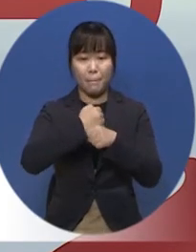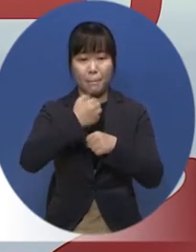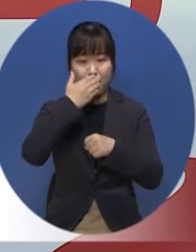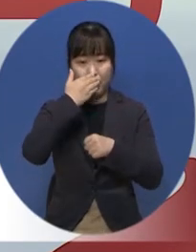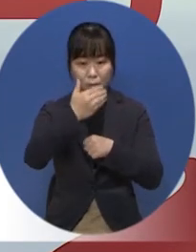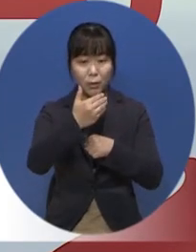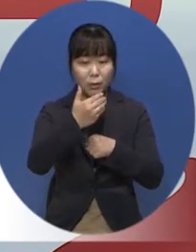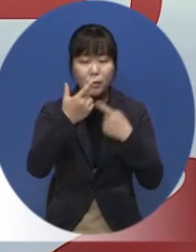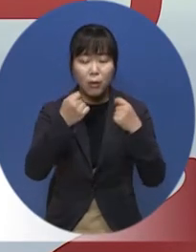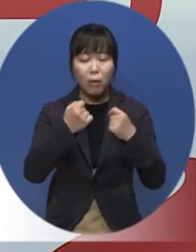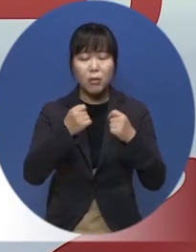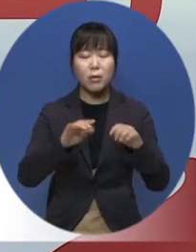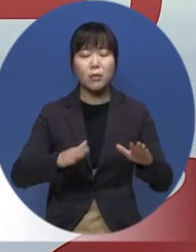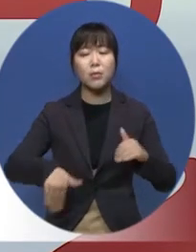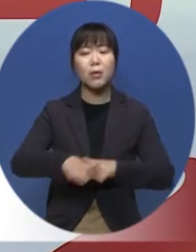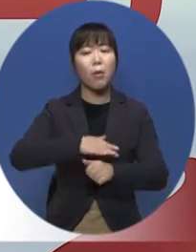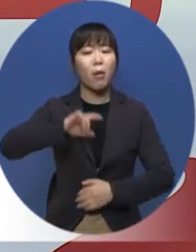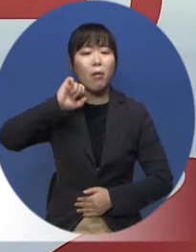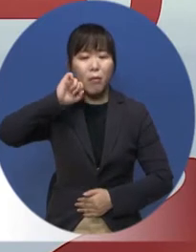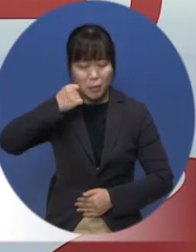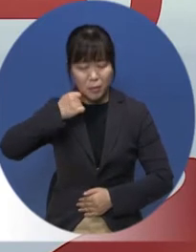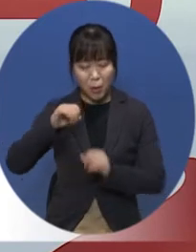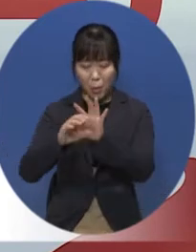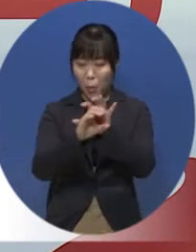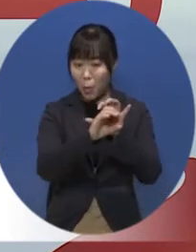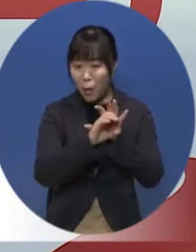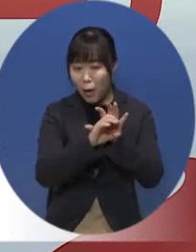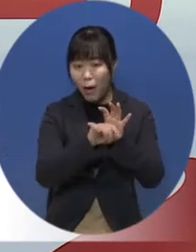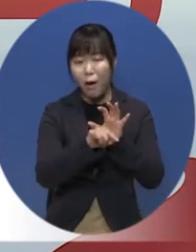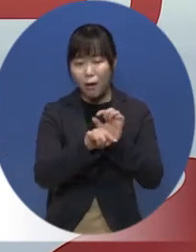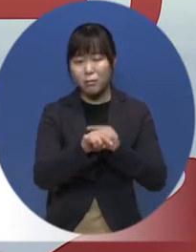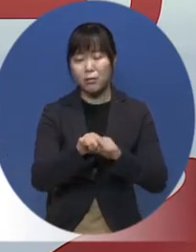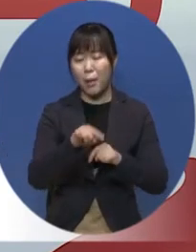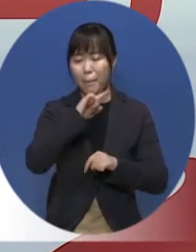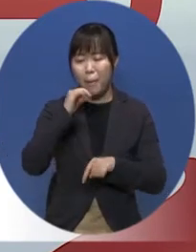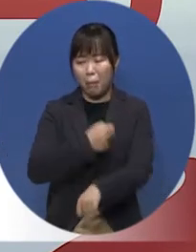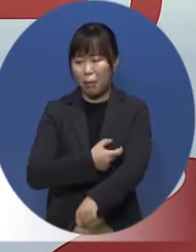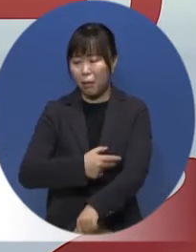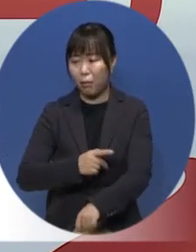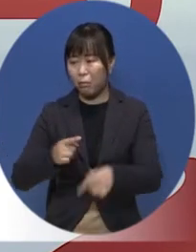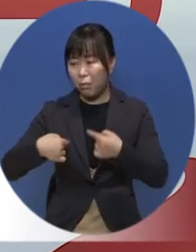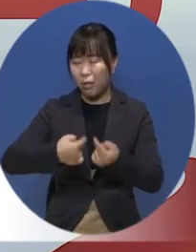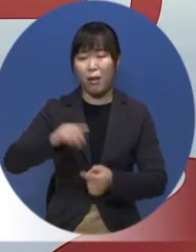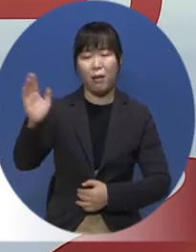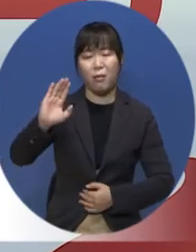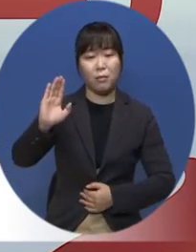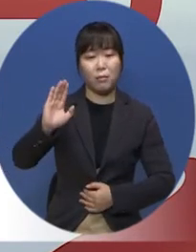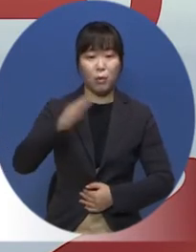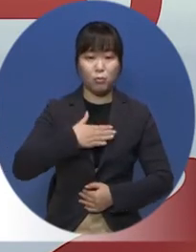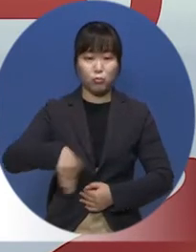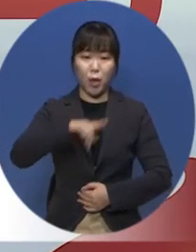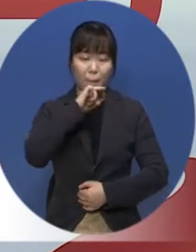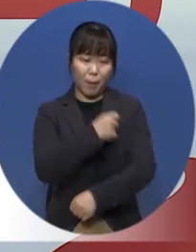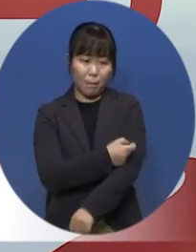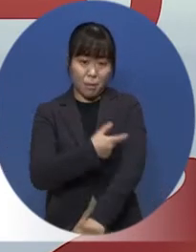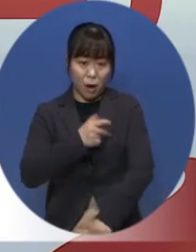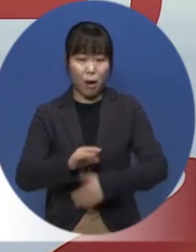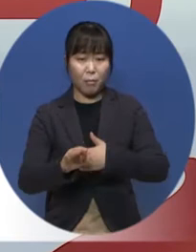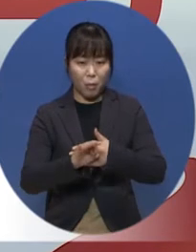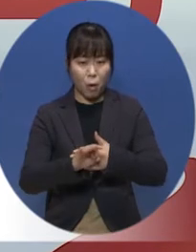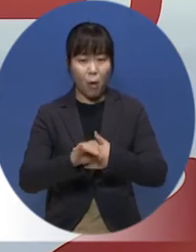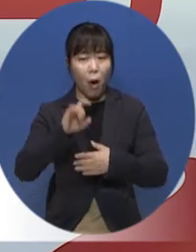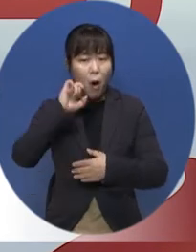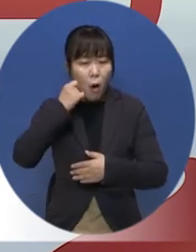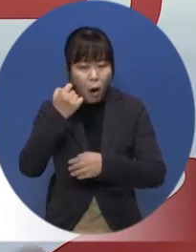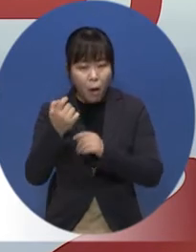그래서 이 어려운 시기에 사람들의 코랄 택운의 거절 구더기 안하고 있거든요 근데 우리가 번호를 해야지만 이니까 어뢰